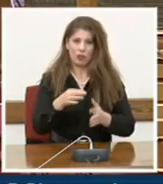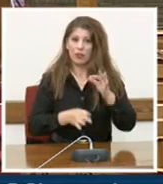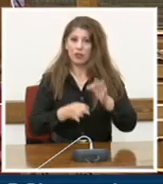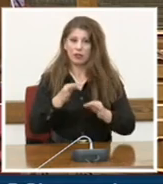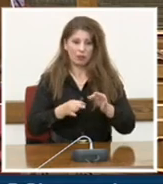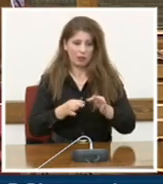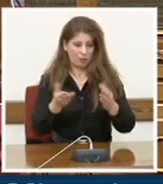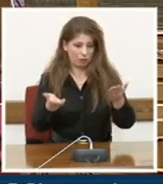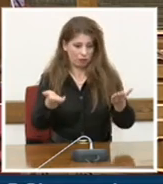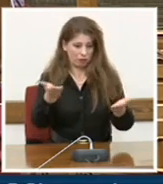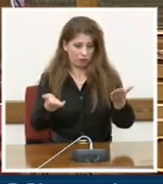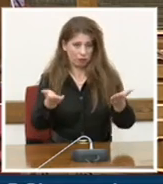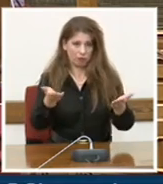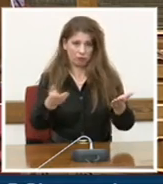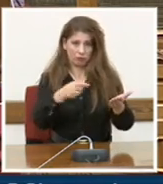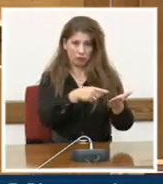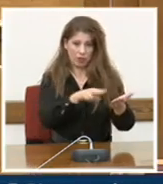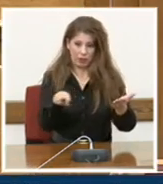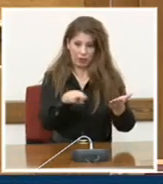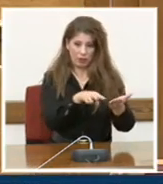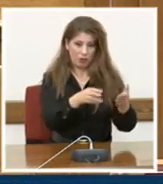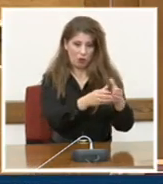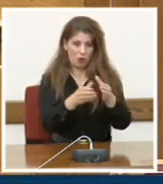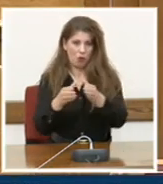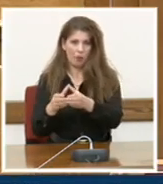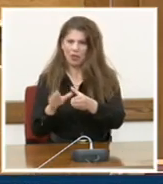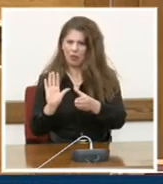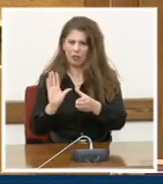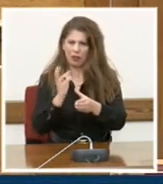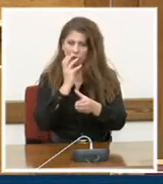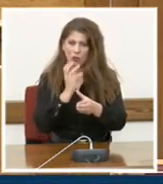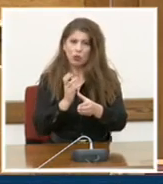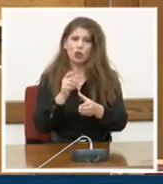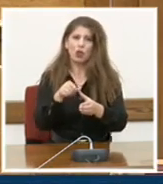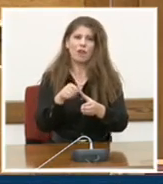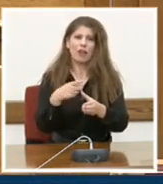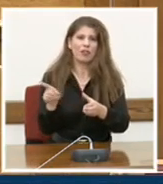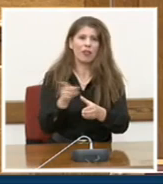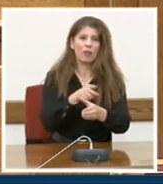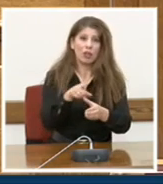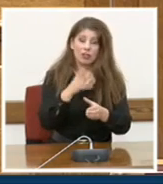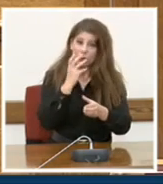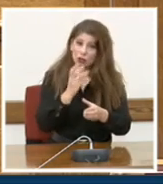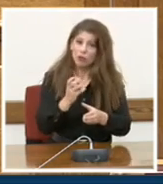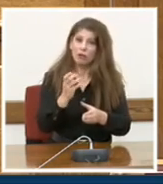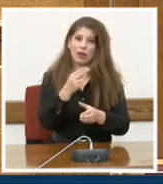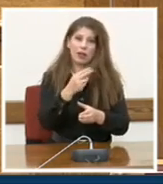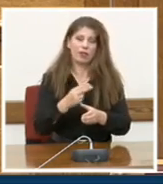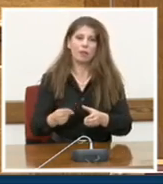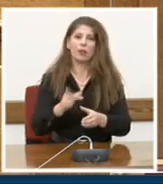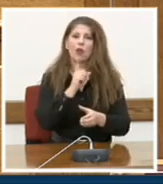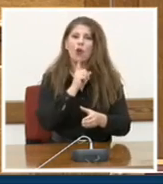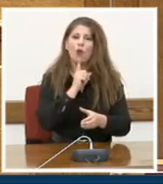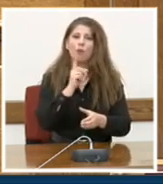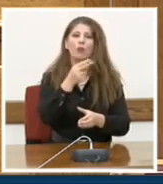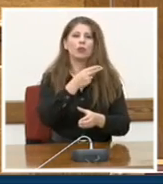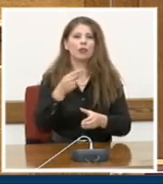καμιά σοβαρή διαφορά μεταξύ μας, κυρίως σε τέτοια σοβαρά ζητήματα, όπως τα θέματα